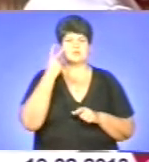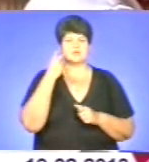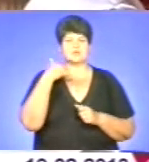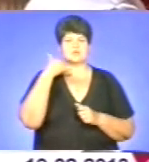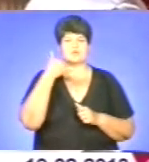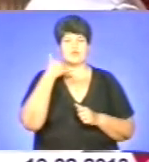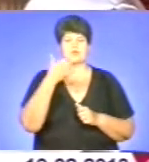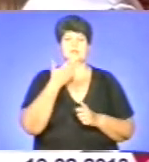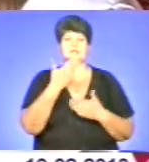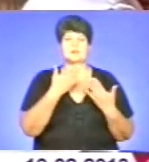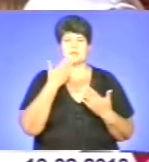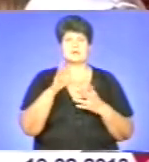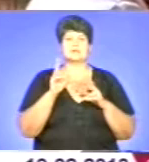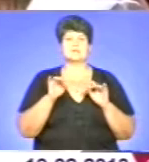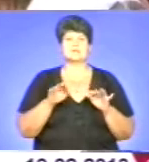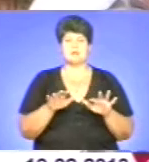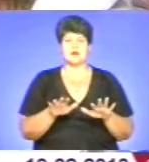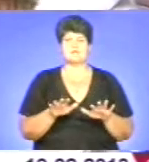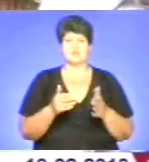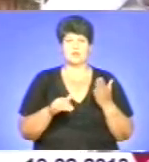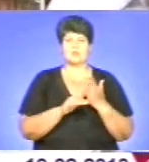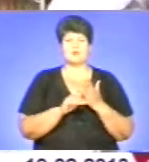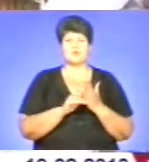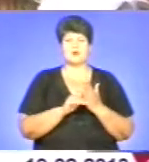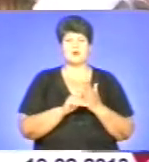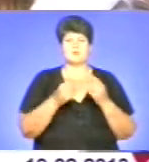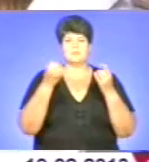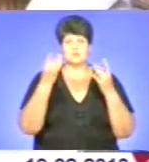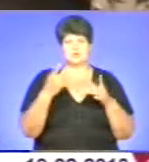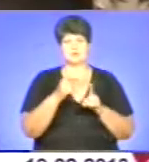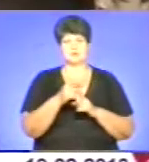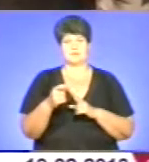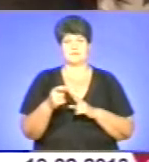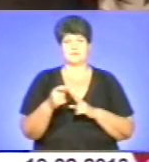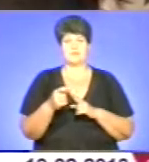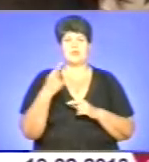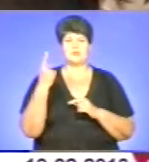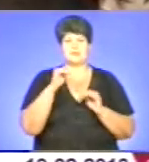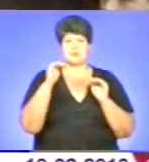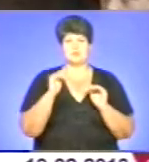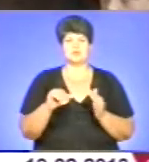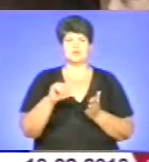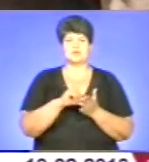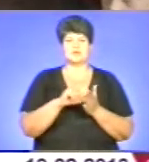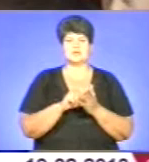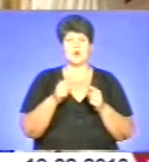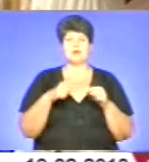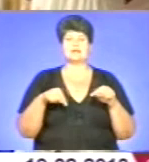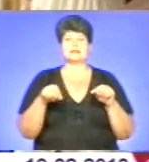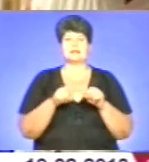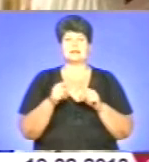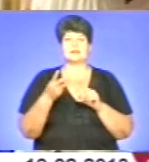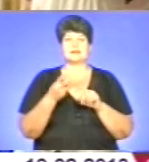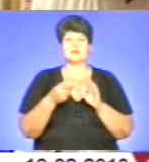запитує Як там справи допомагає Ну просто Нать словом один із наймолодших учасників організації